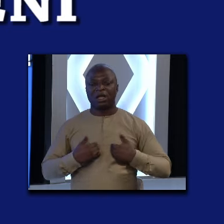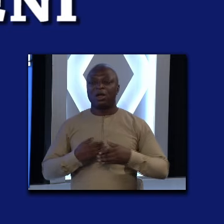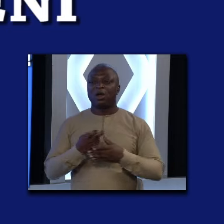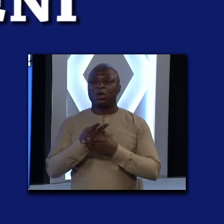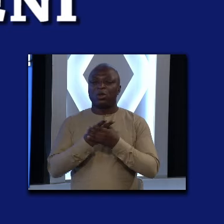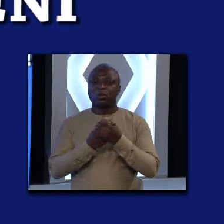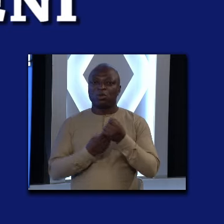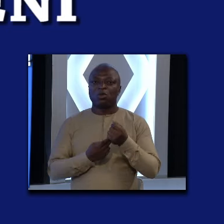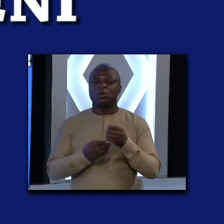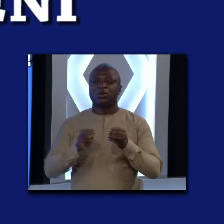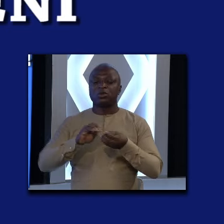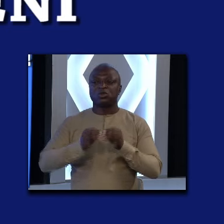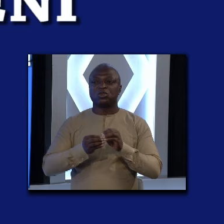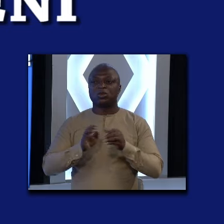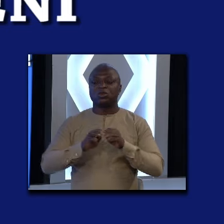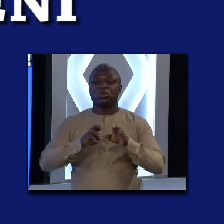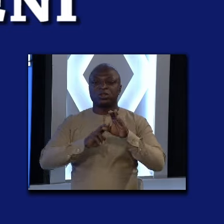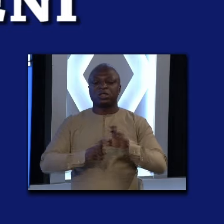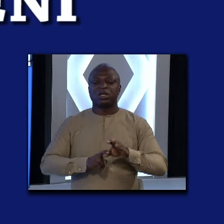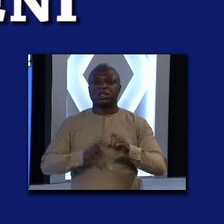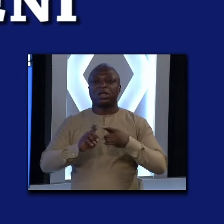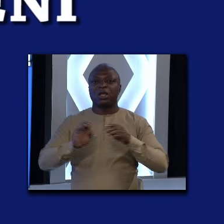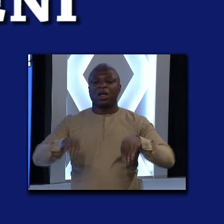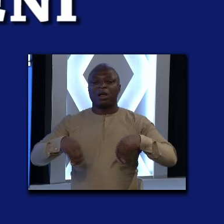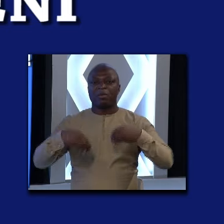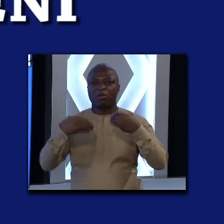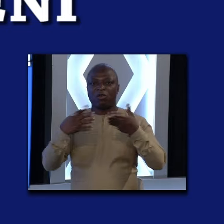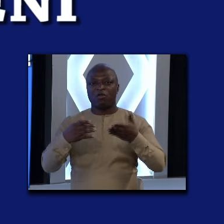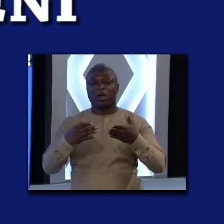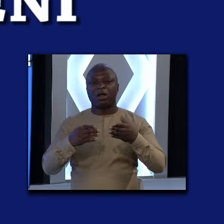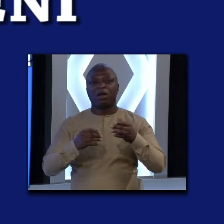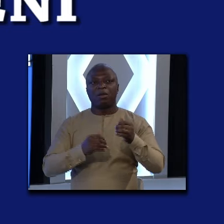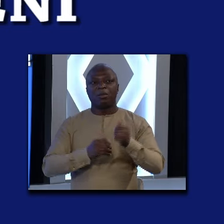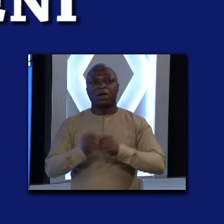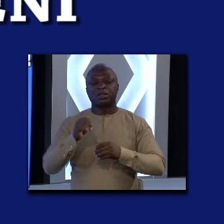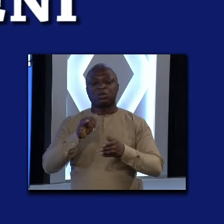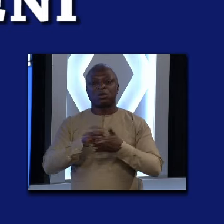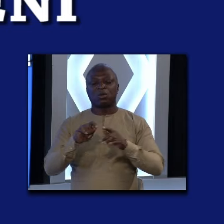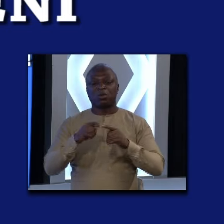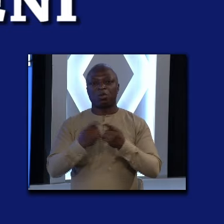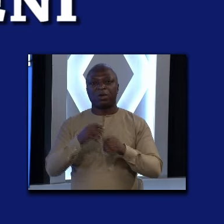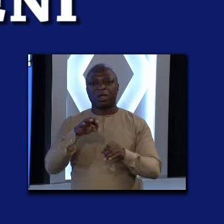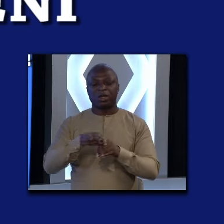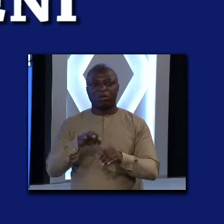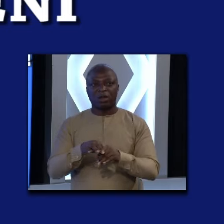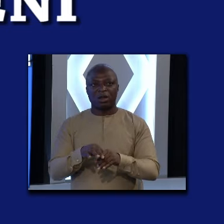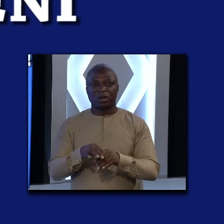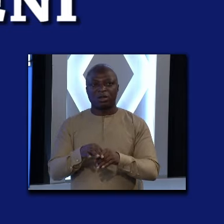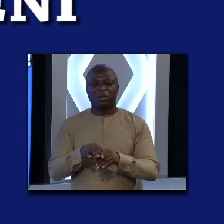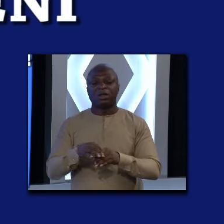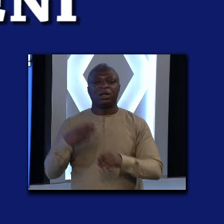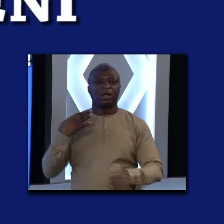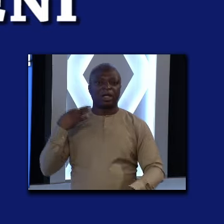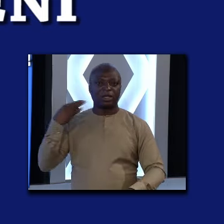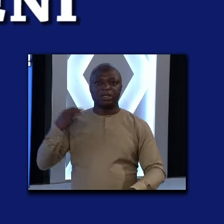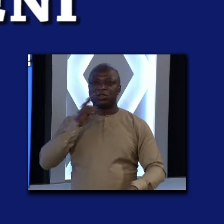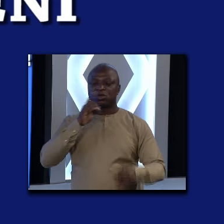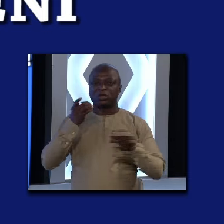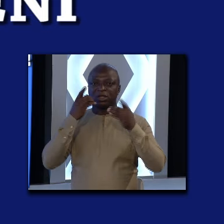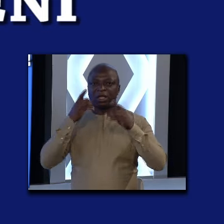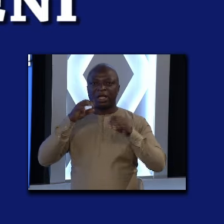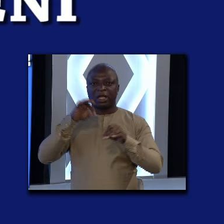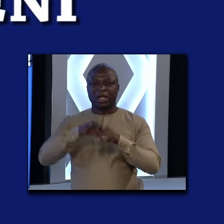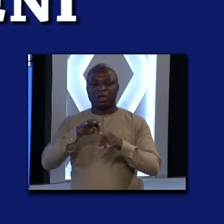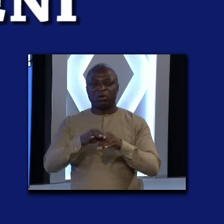double du nombre de sièges à pourvoir par circonscription électorale. Les candidats sont déclarés